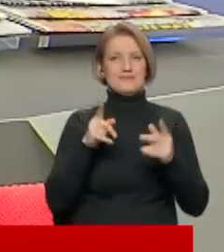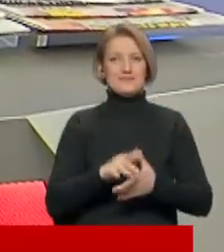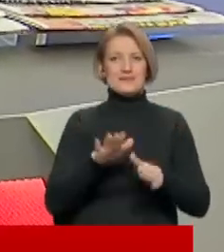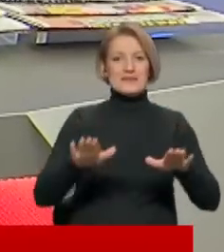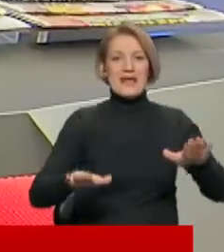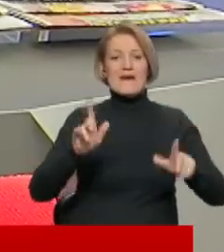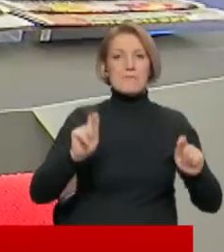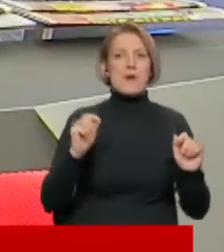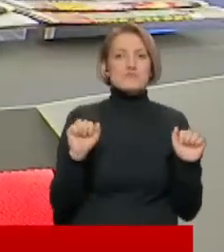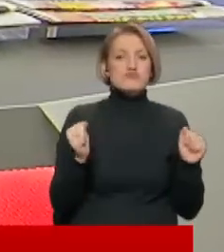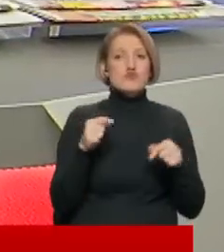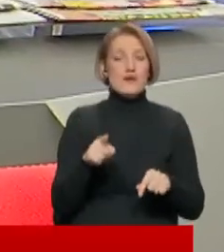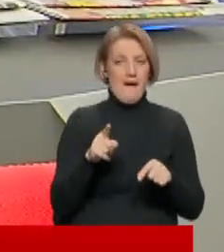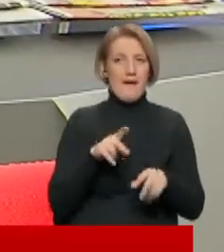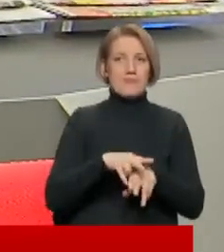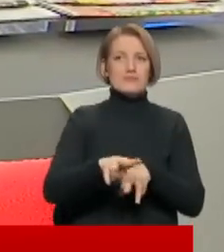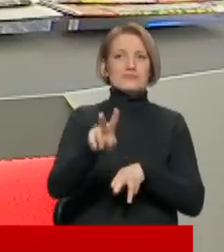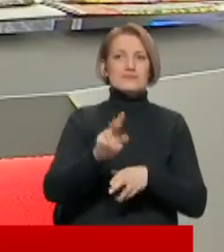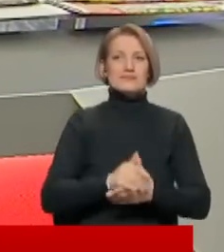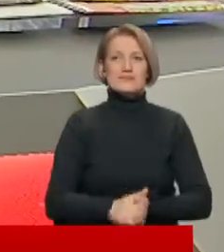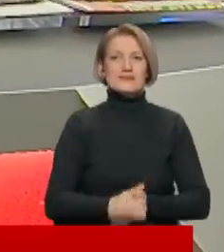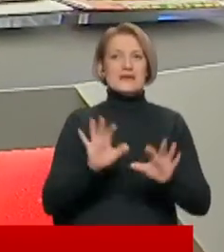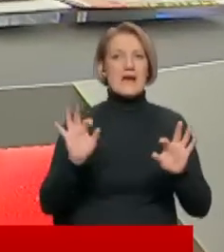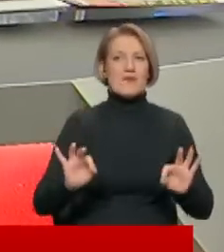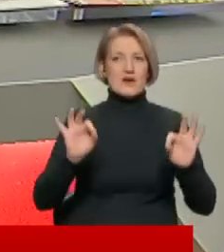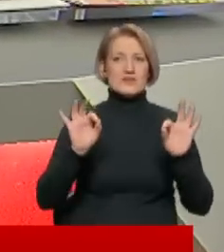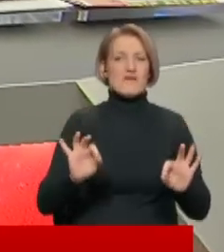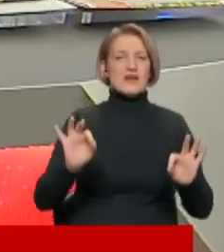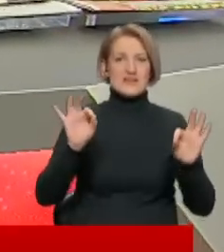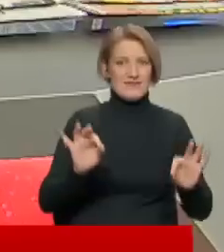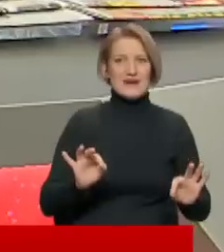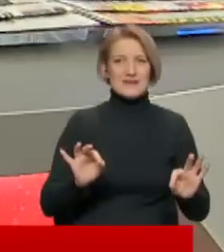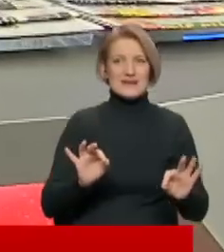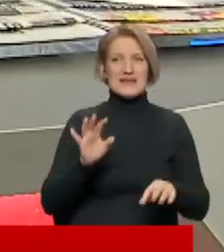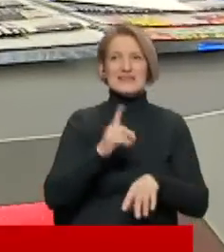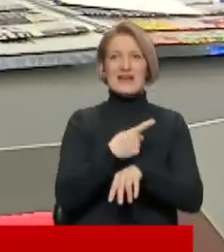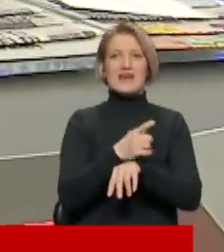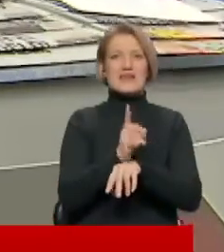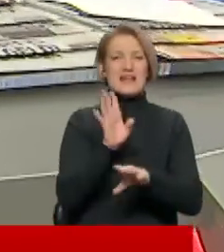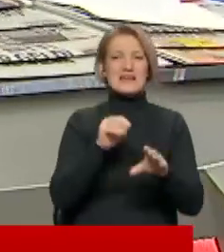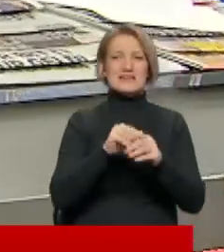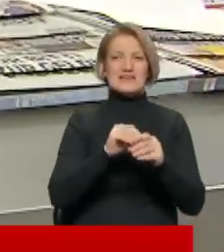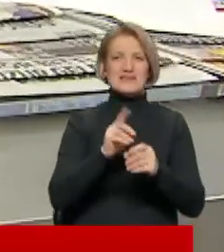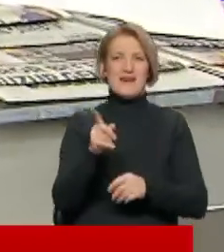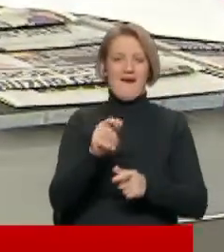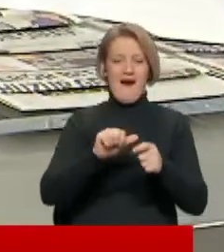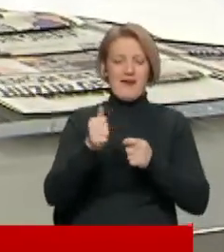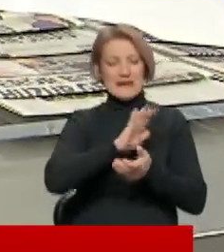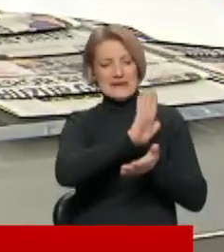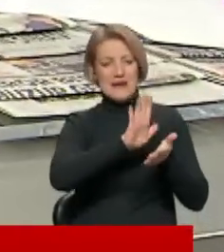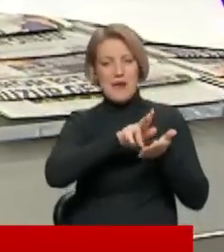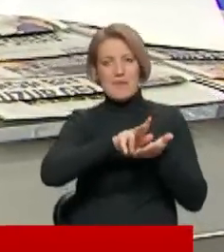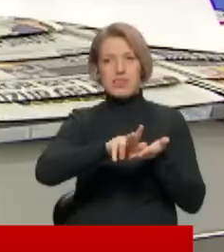dengeyi sağlamak da zordur buzda kayarken kendisi yavaş yavaş yavaş yavaş Saniyeler içinde aracından uzaklaşıyor